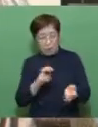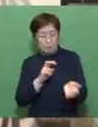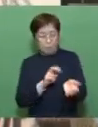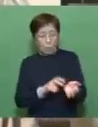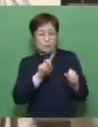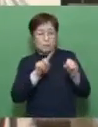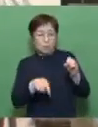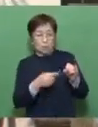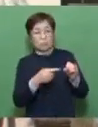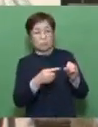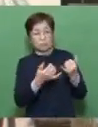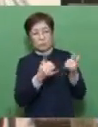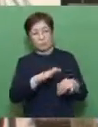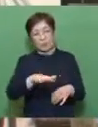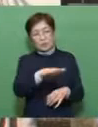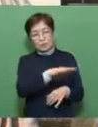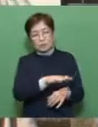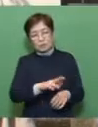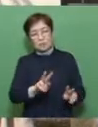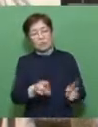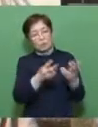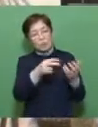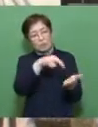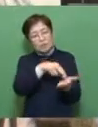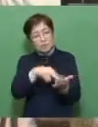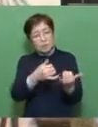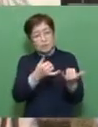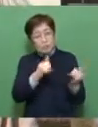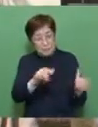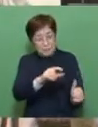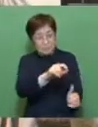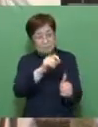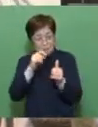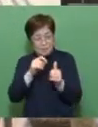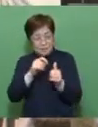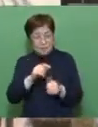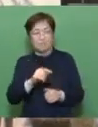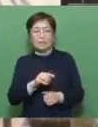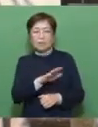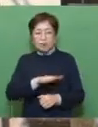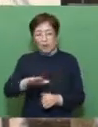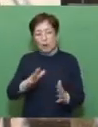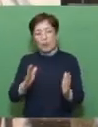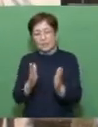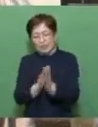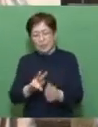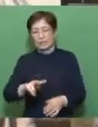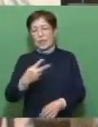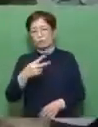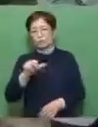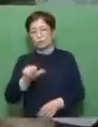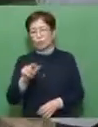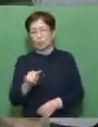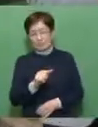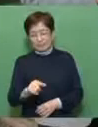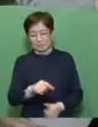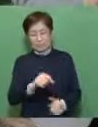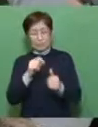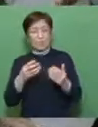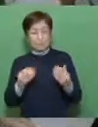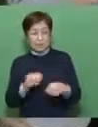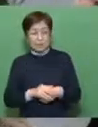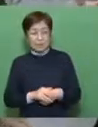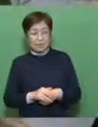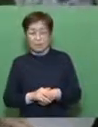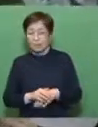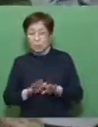なんですあいろんなあの専門職の方々がいらっしゃりますねその方々がそれで205人かな今年はどんな